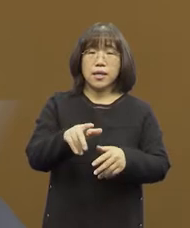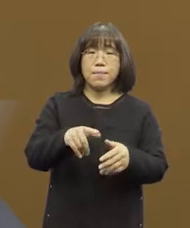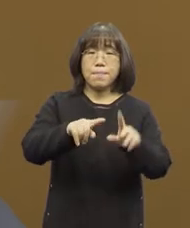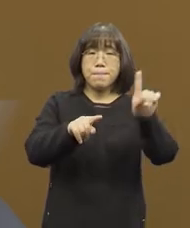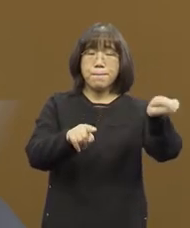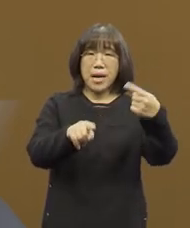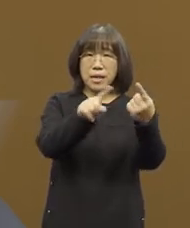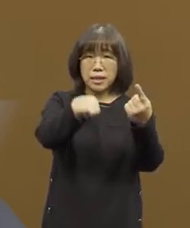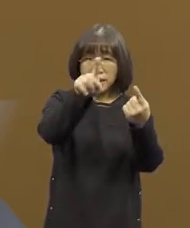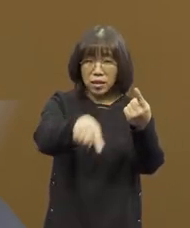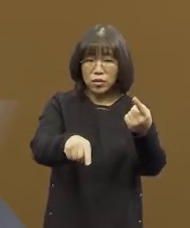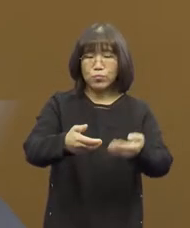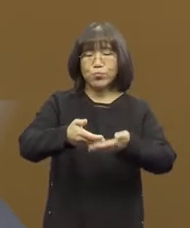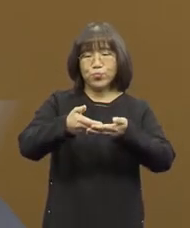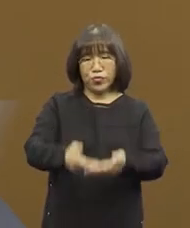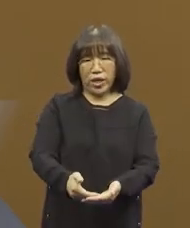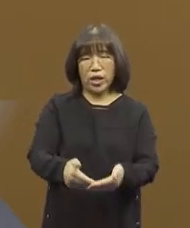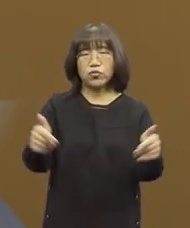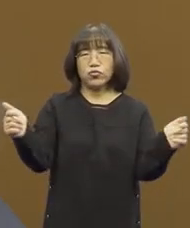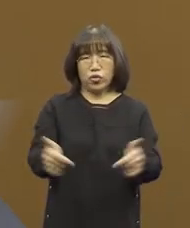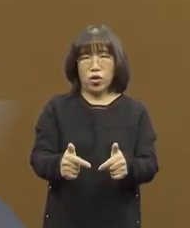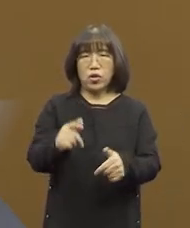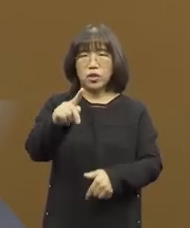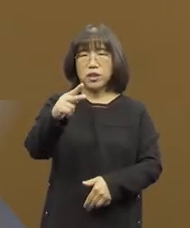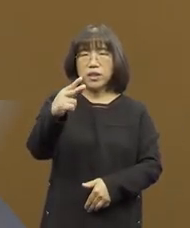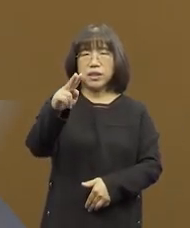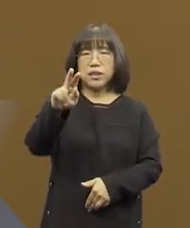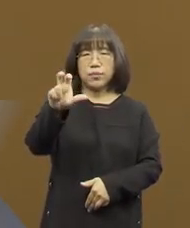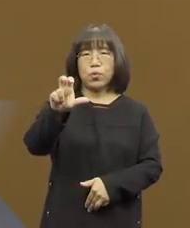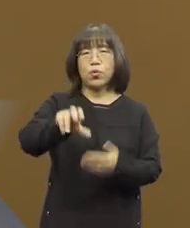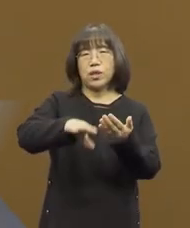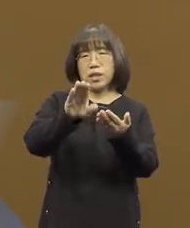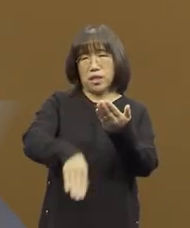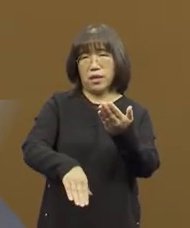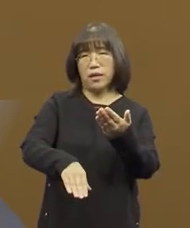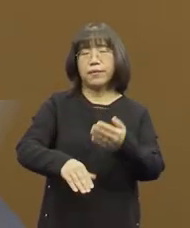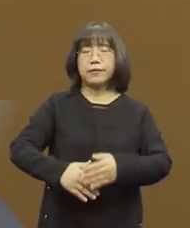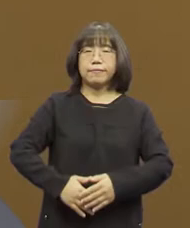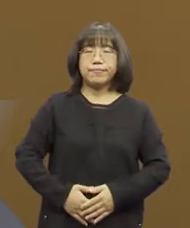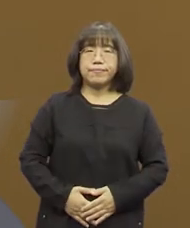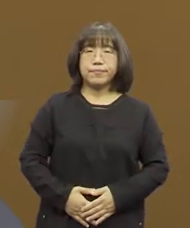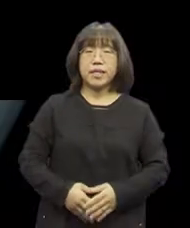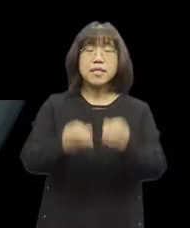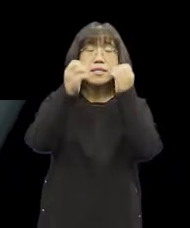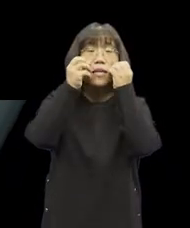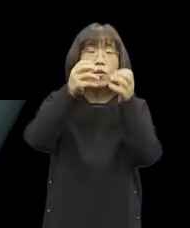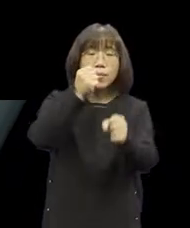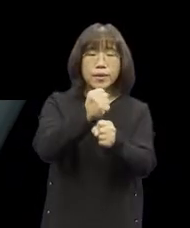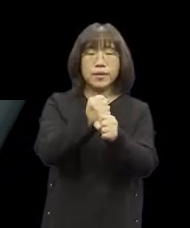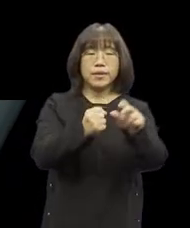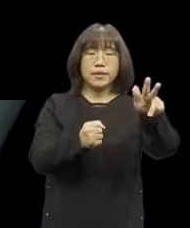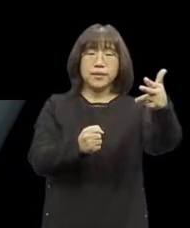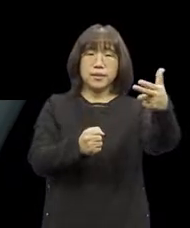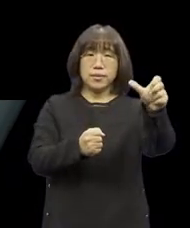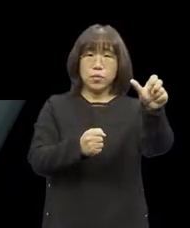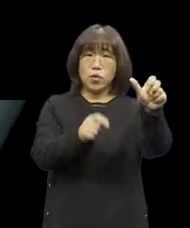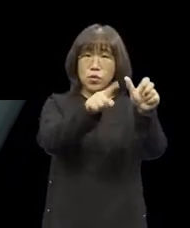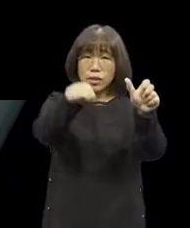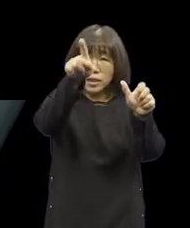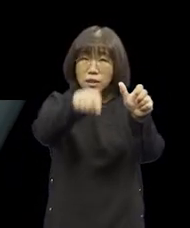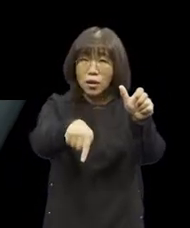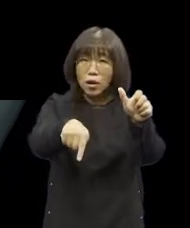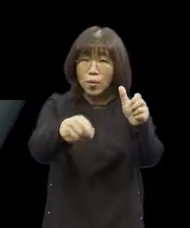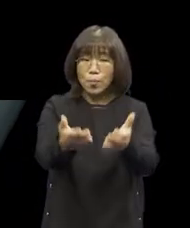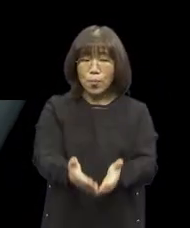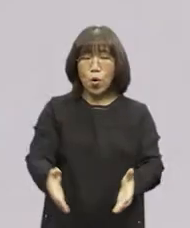100리터 종량제 봉투의 경우 25kg 이하를 담아 배출해 주시면 되겠습니다. 새로 만들어지는